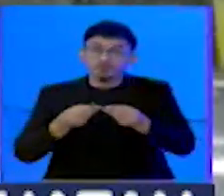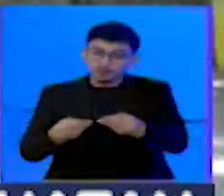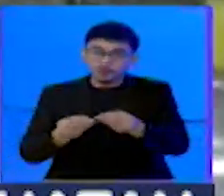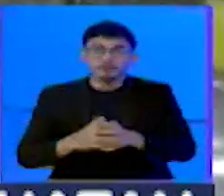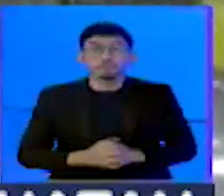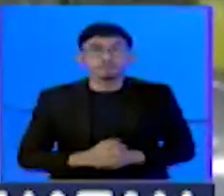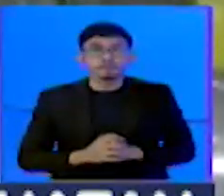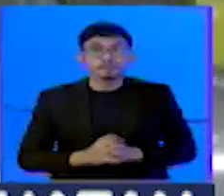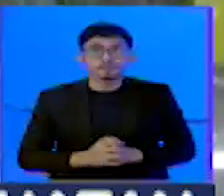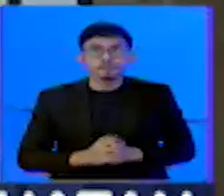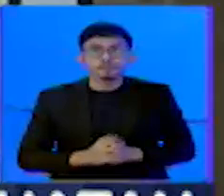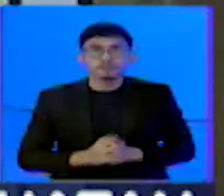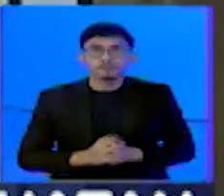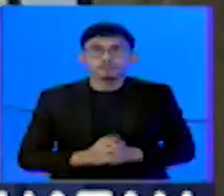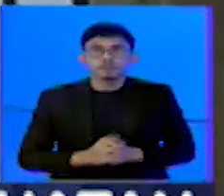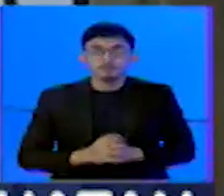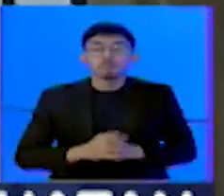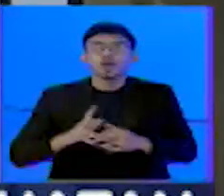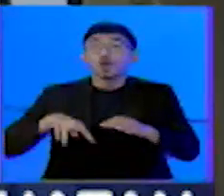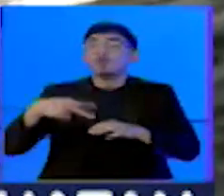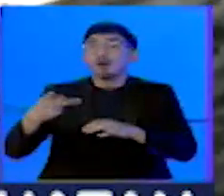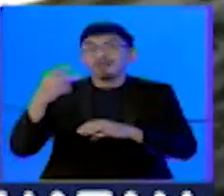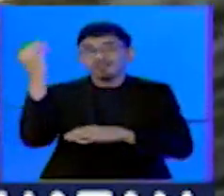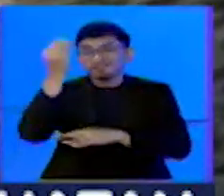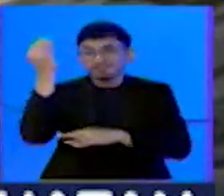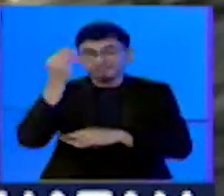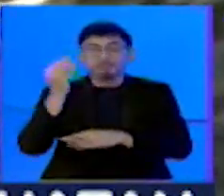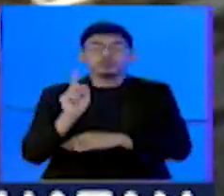Wisatawan luar Jawa Barat diimbau tidak berkunjung dahulu guna menahan